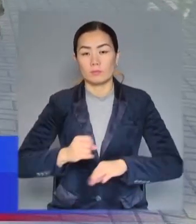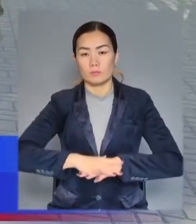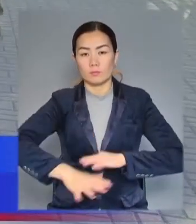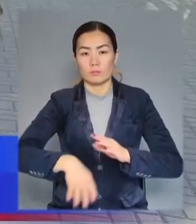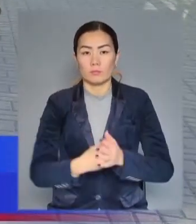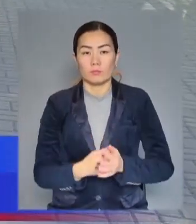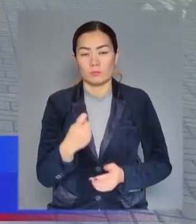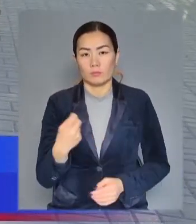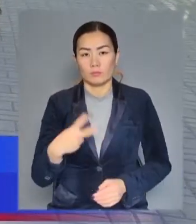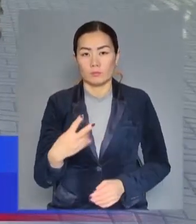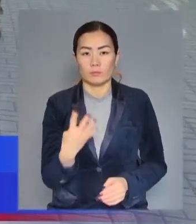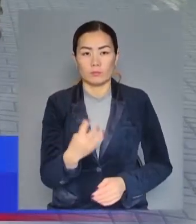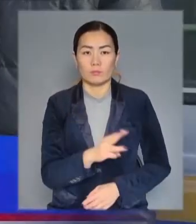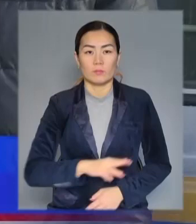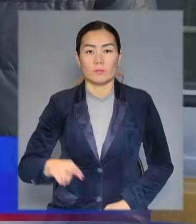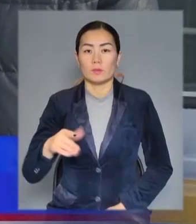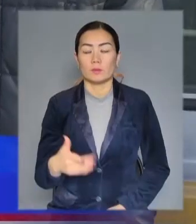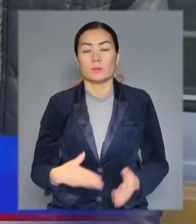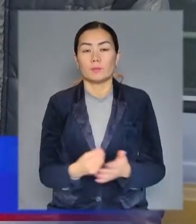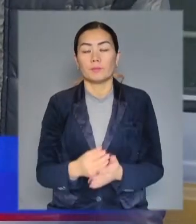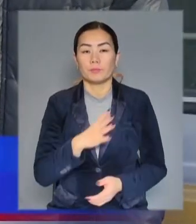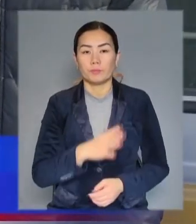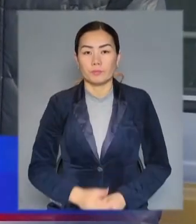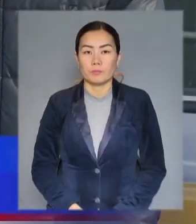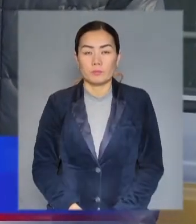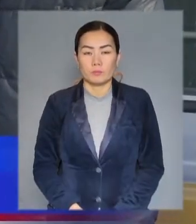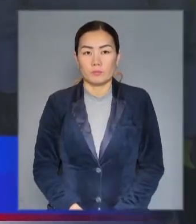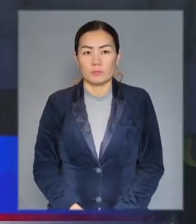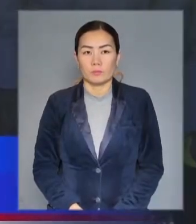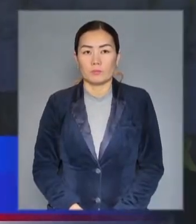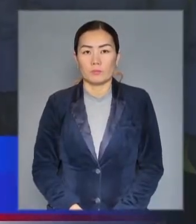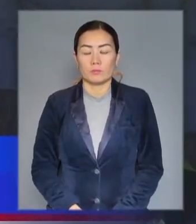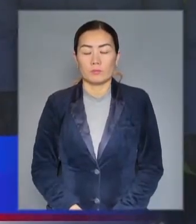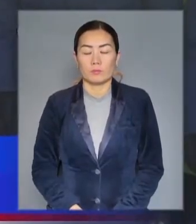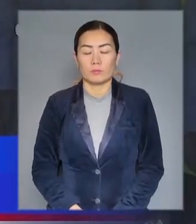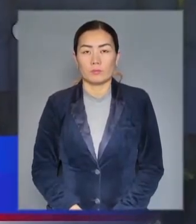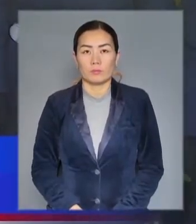жергілікті бюджеттен 124 миллион теңге бөлінген. Раушан Нұрболат, Тілек Қабылғұмаров, жаңалық қызметі.